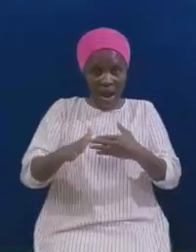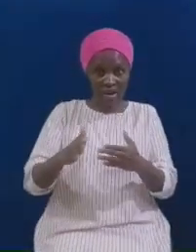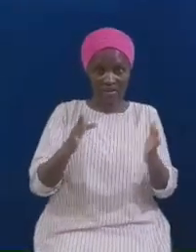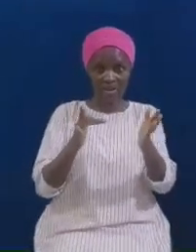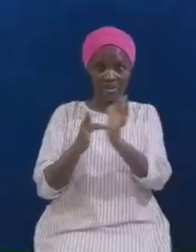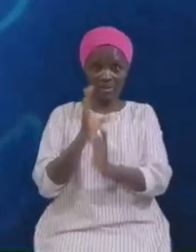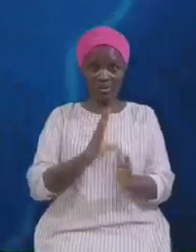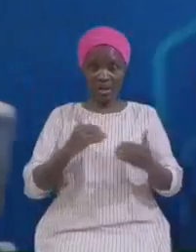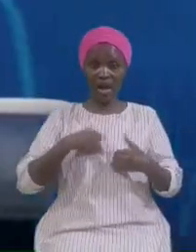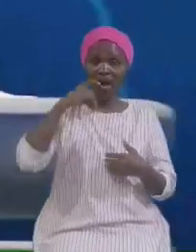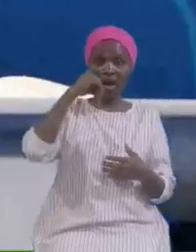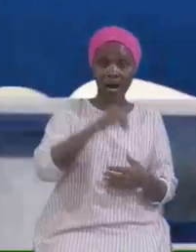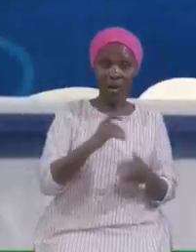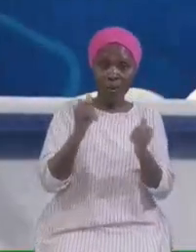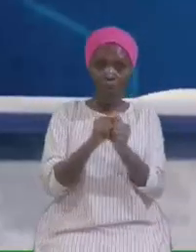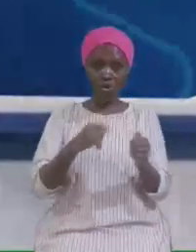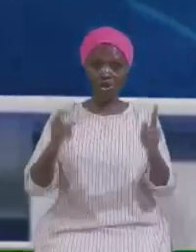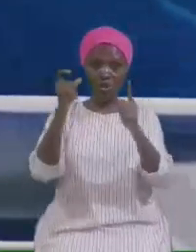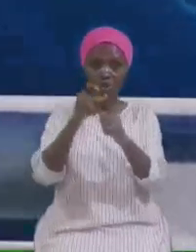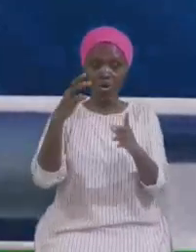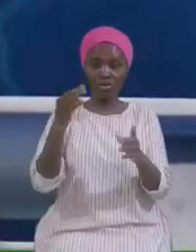a été déclarée par Christ,